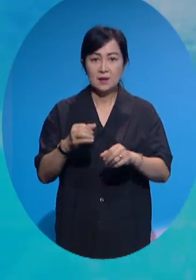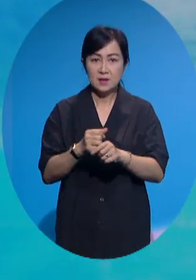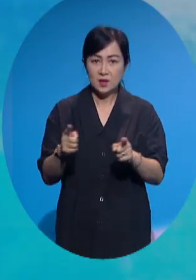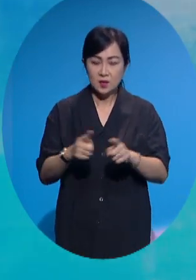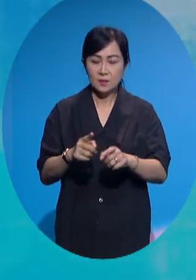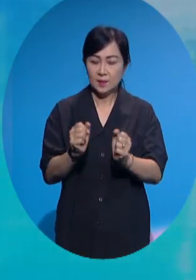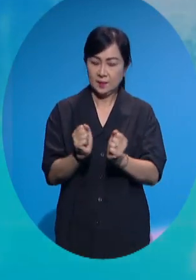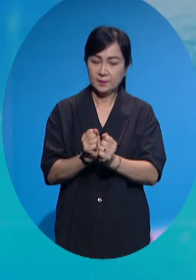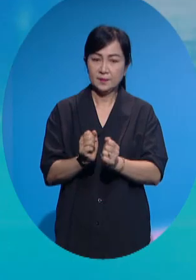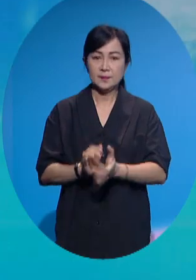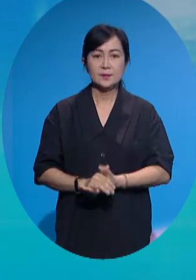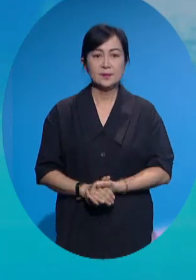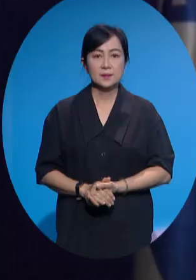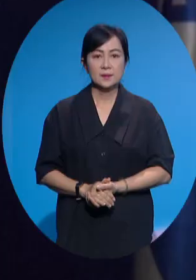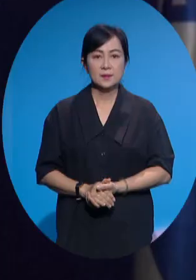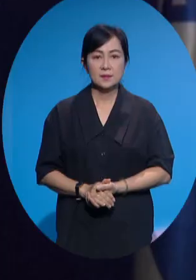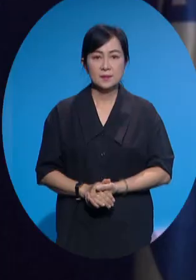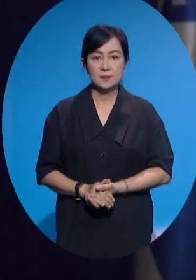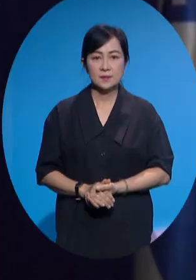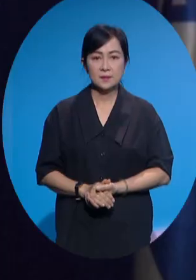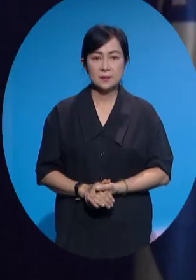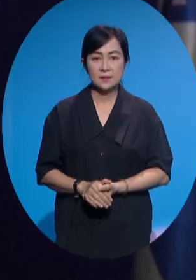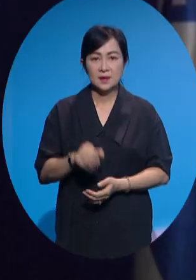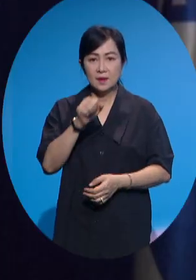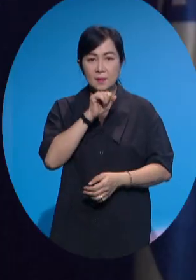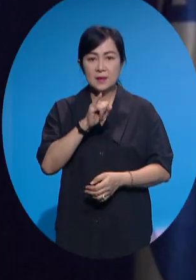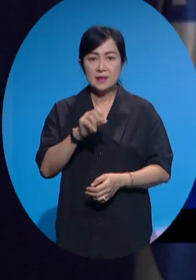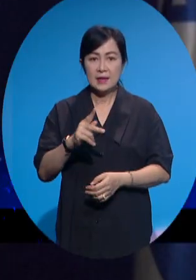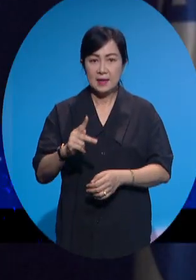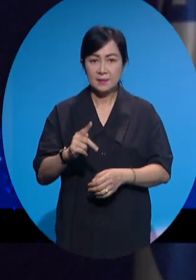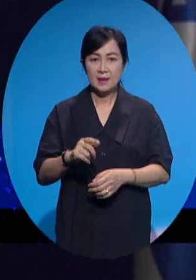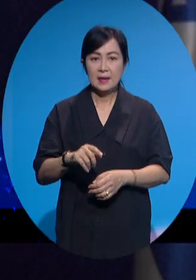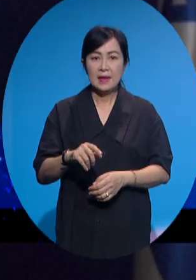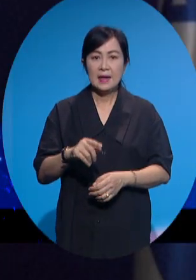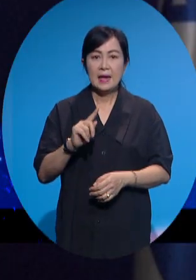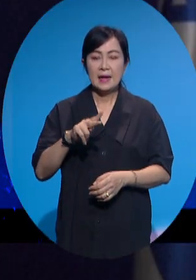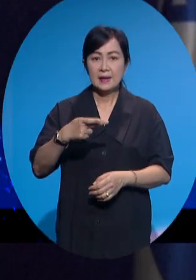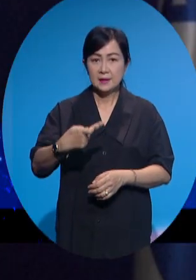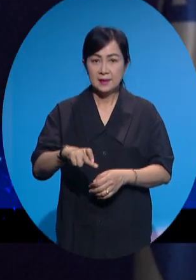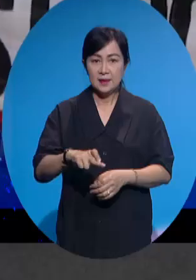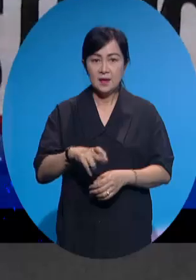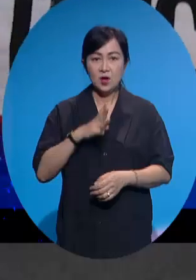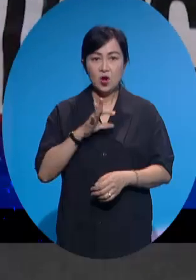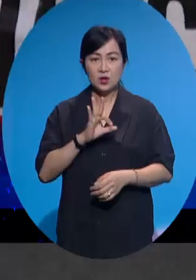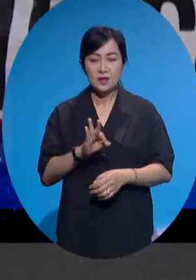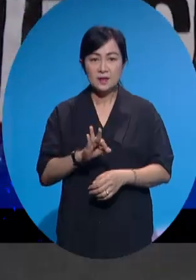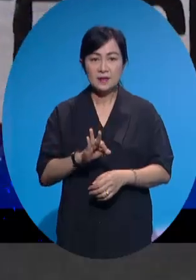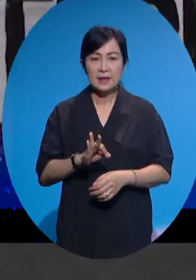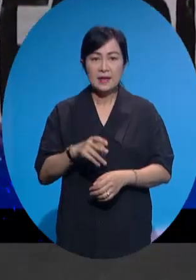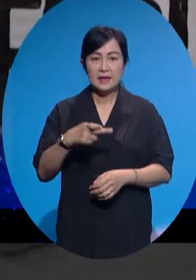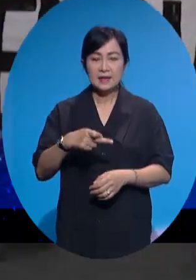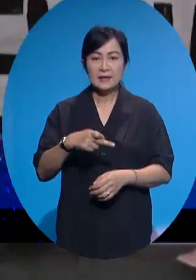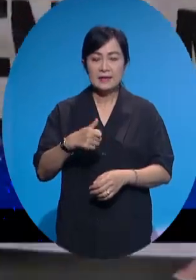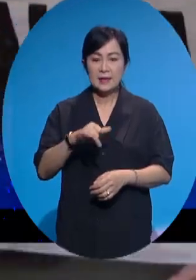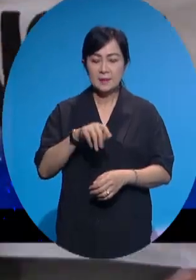một chiến dịch phối hợp theo người phát ngôn idf Daniel hagar con tin này là Ron